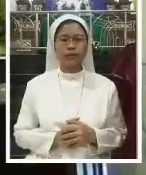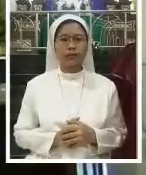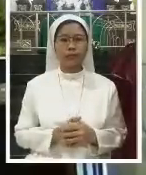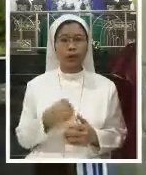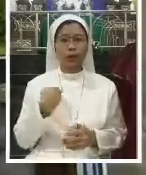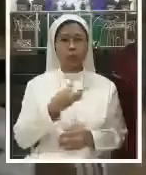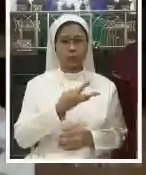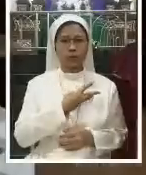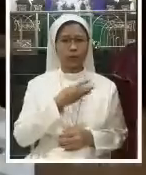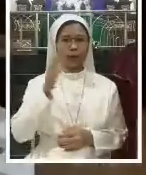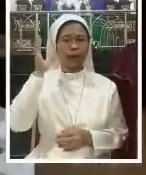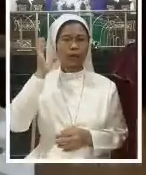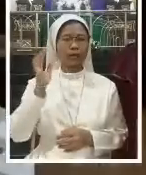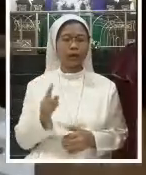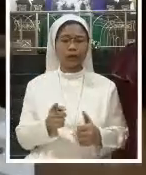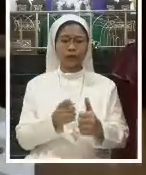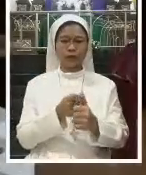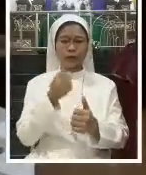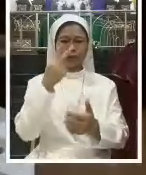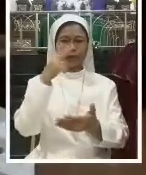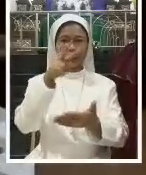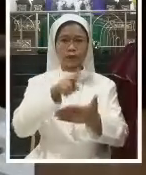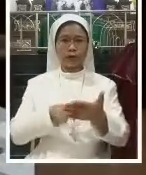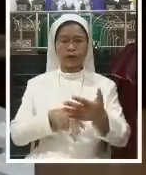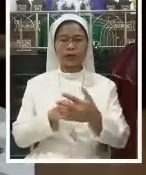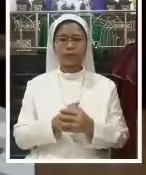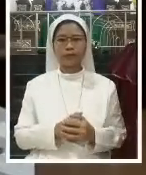Hinanyugon po niya to ang enot na babasahon.